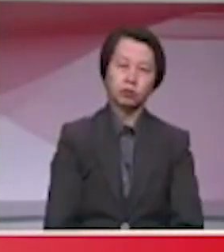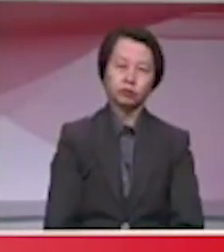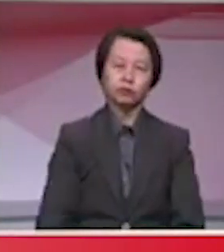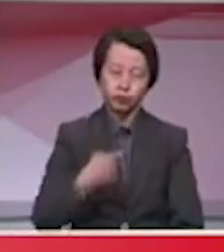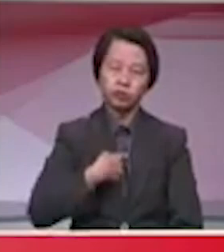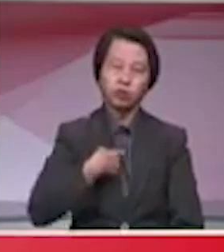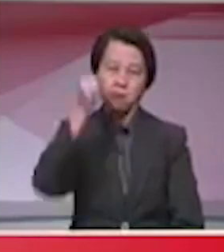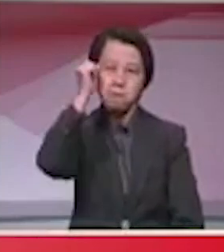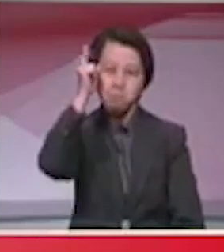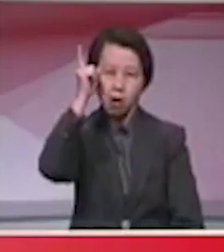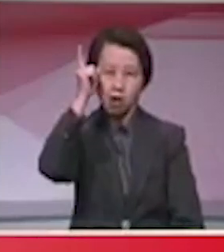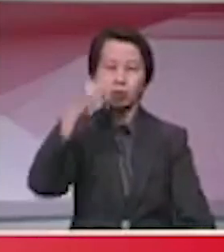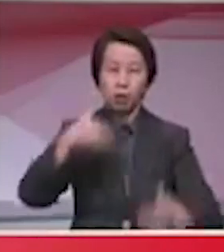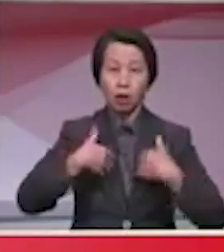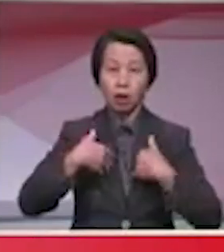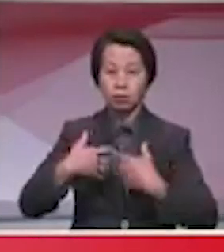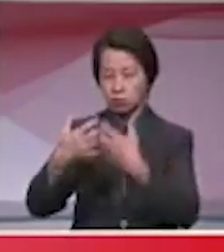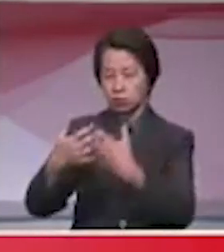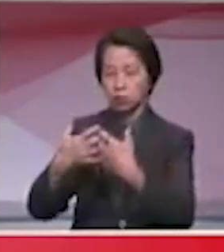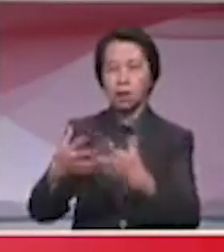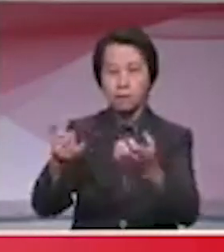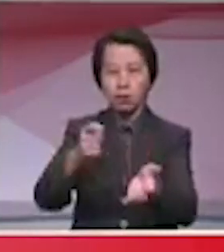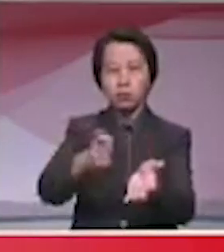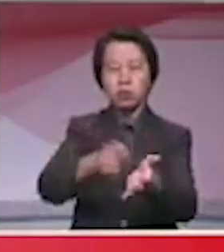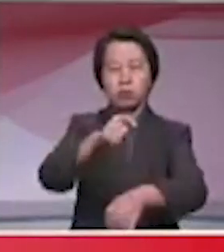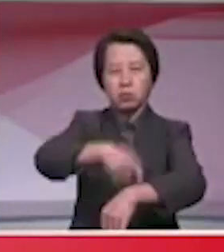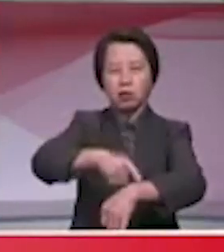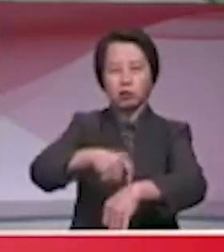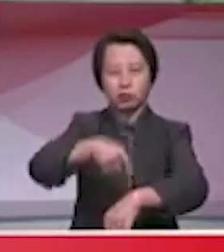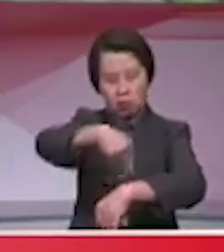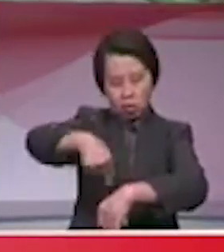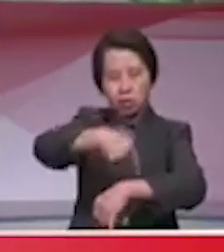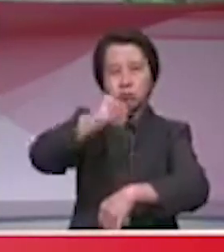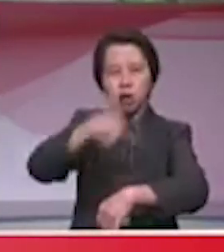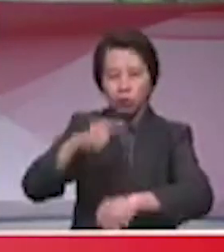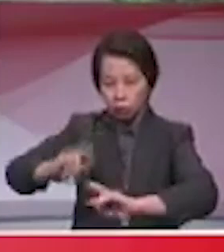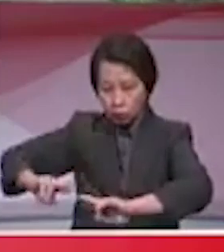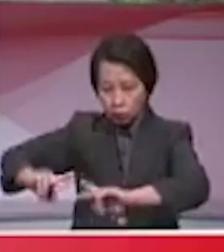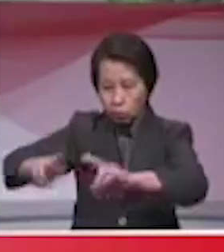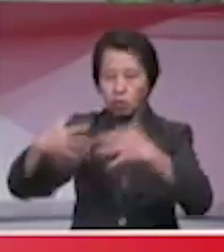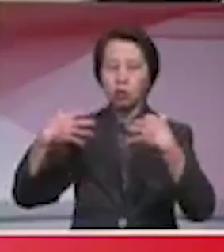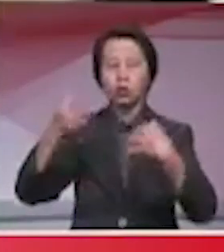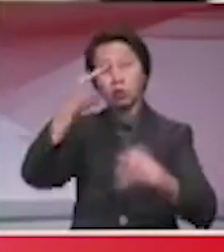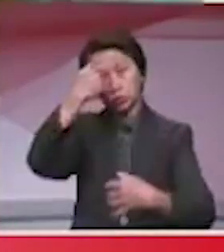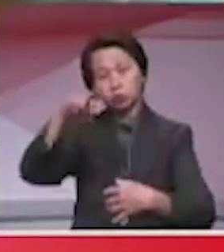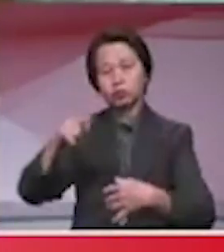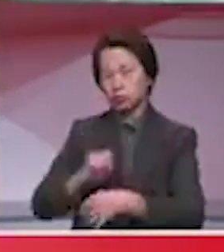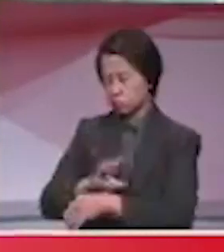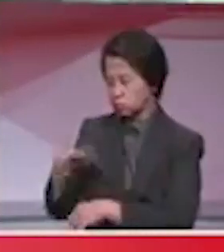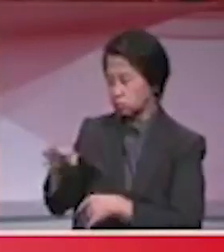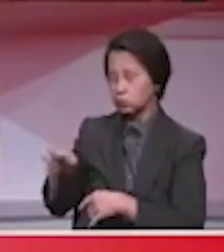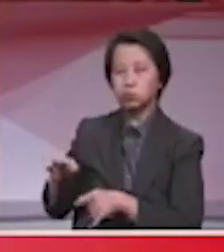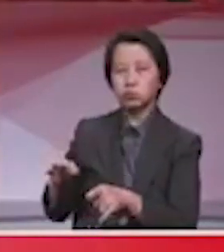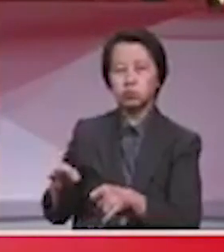Saya faham terdapat industri yang memerlukan masa yang lebih lama untuk pulih akibat pandemik